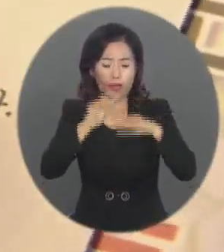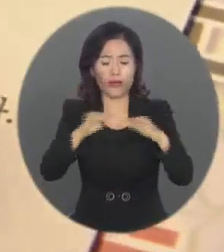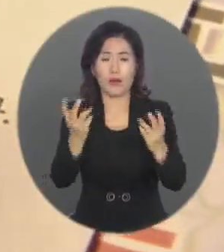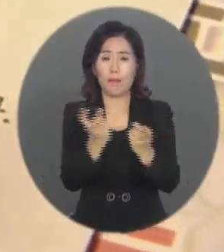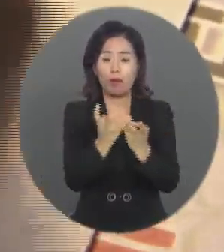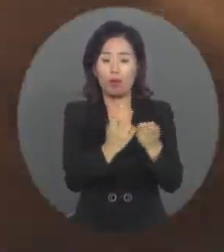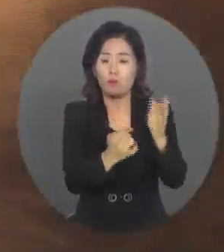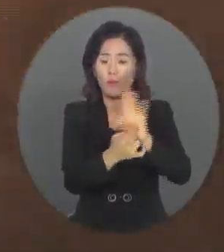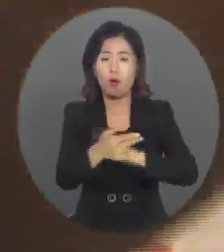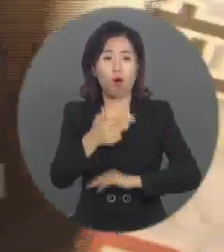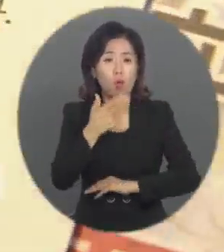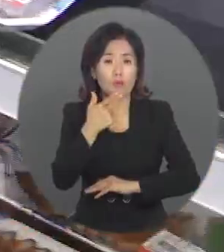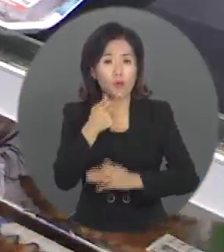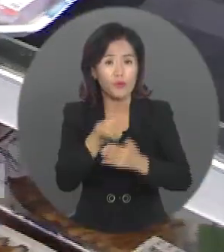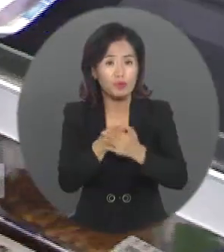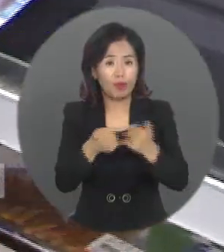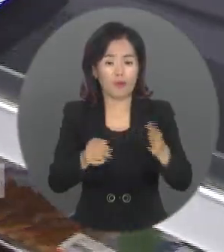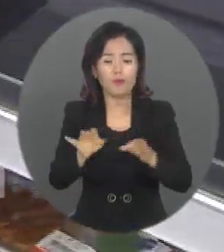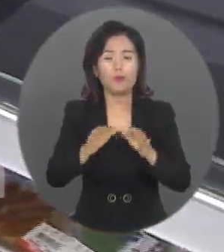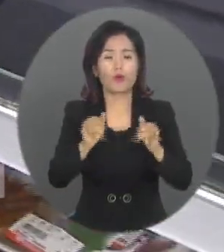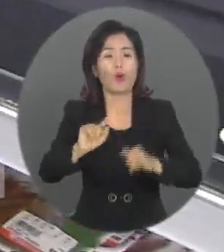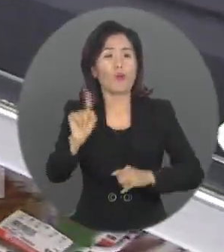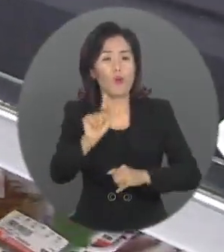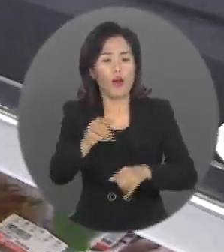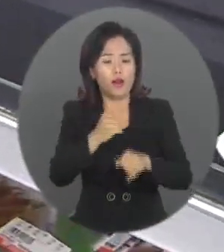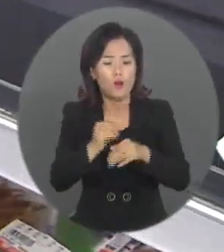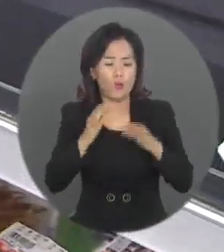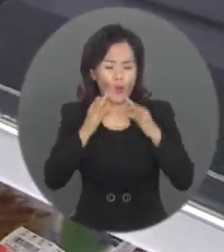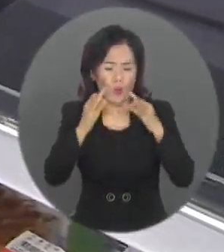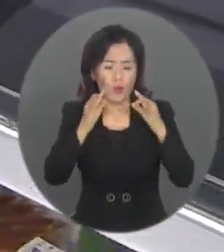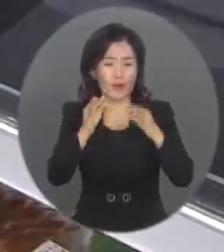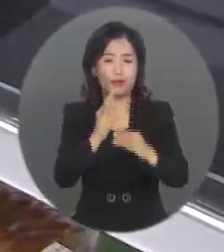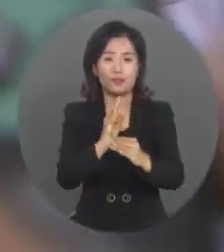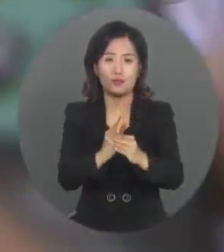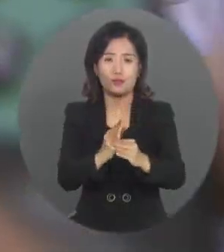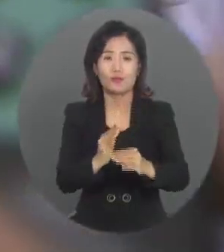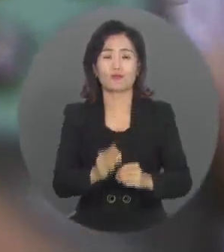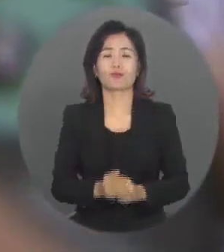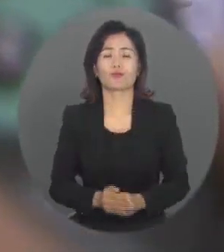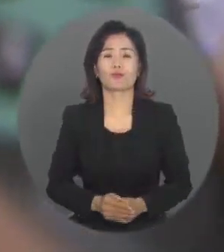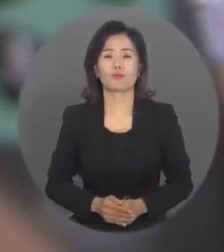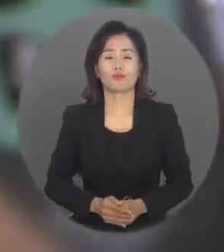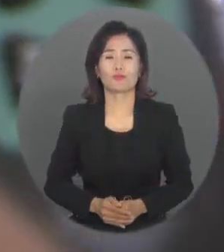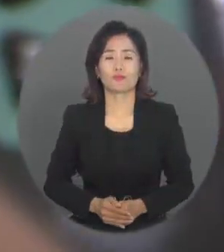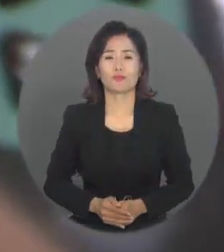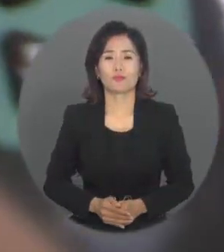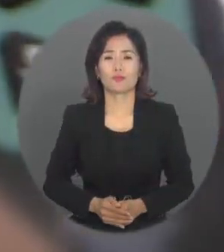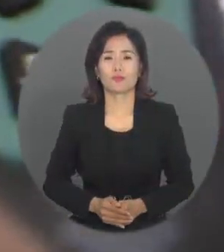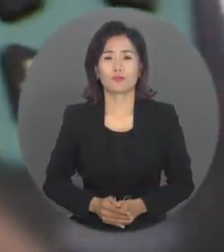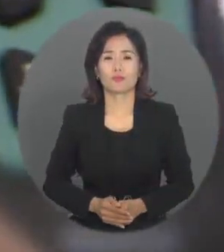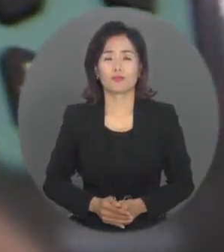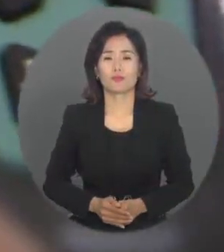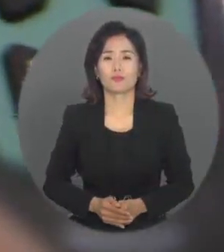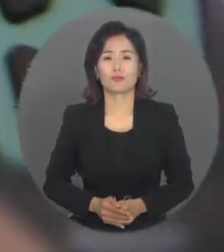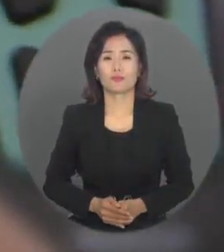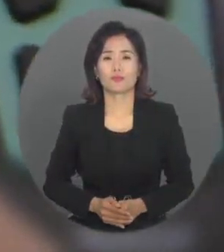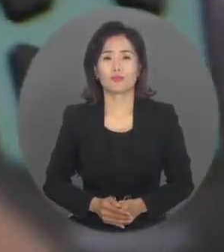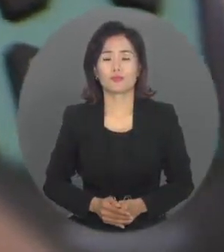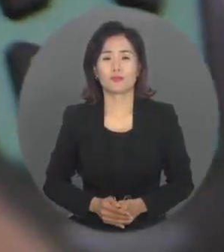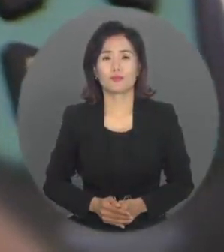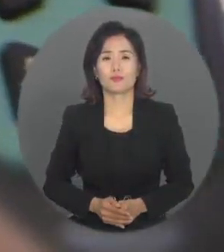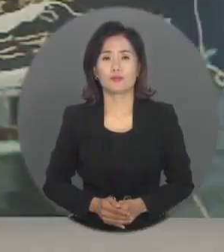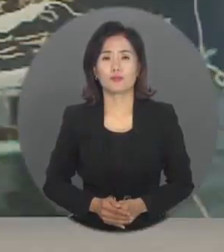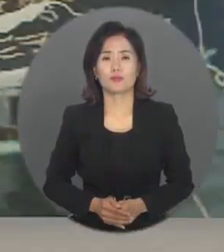대책을 내놓지 못하고 있는 가운데 상인들이 무엇이라도 해보려 안간힘을 쓰고 있습니다. MBC 뉴스 천홍입니다.